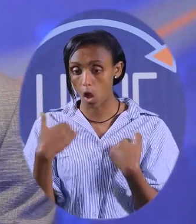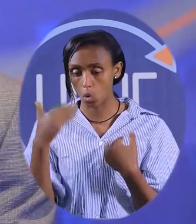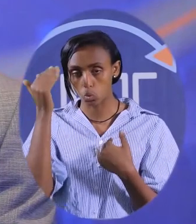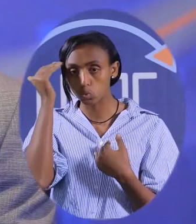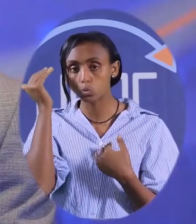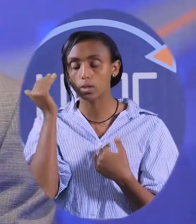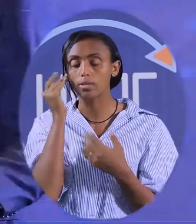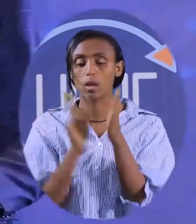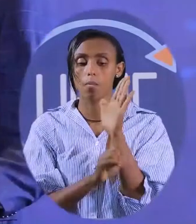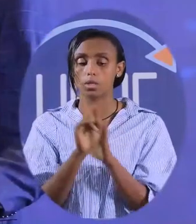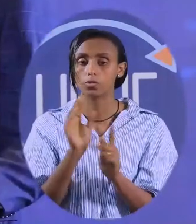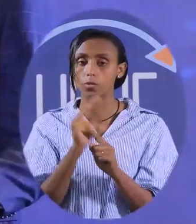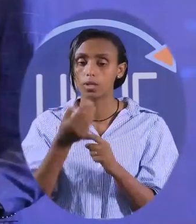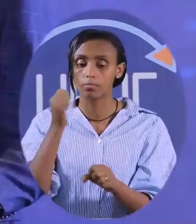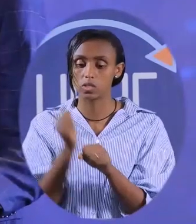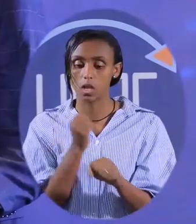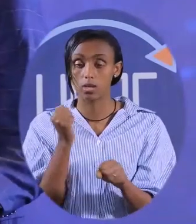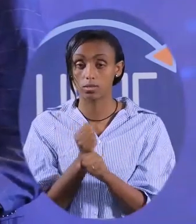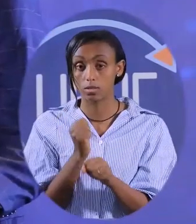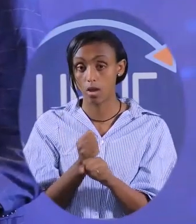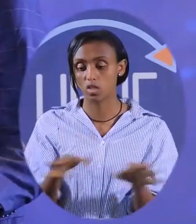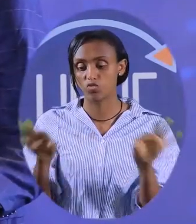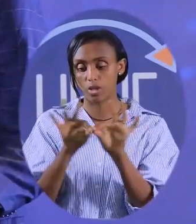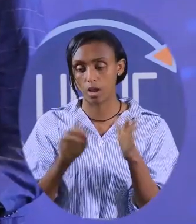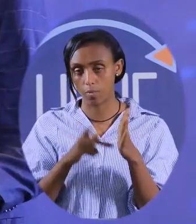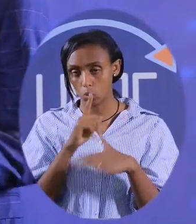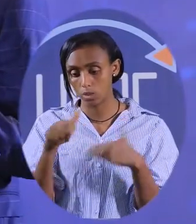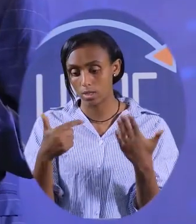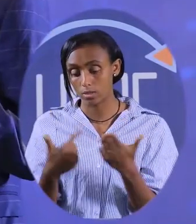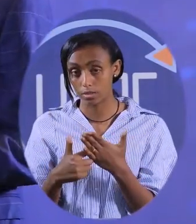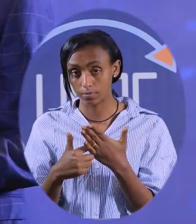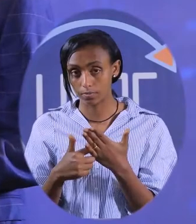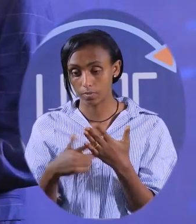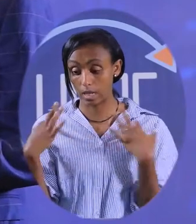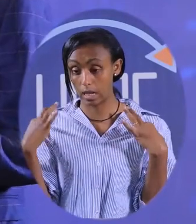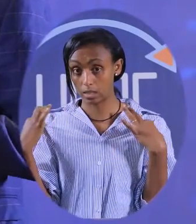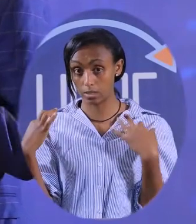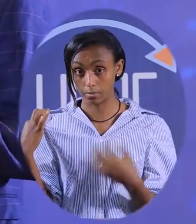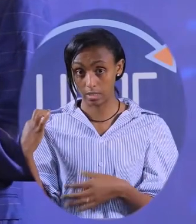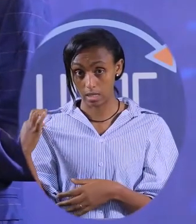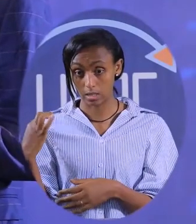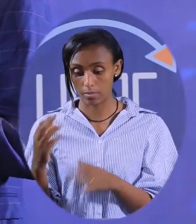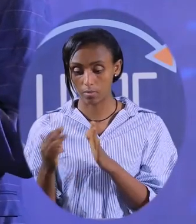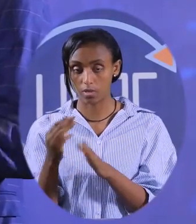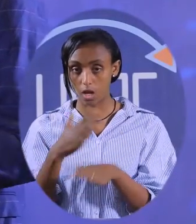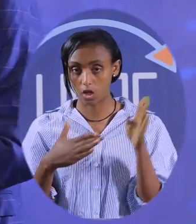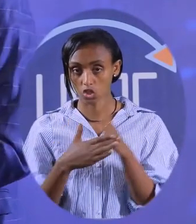እውቀት ከማሳደግ አንጻር የሚሰራ ስራ ያስፈልጋል ማለት ነው። ስለዚህ በግለሰብ ደረጃ ይህንን